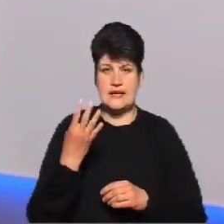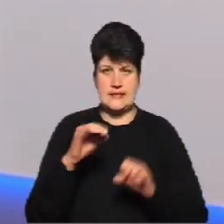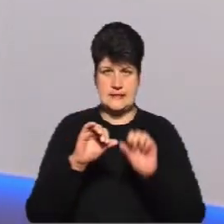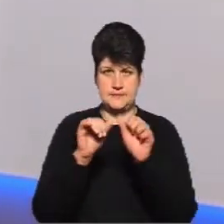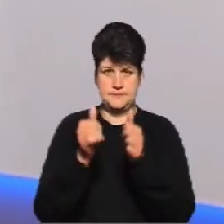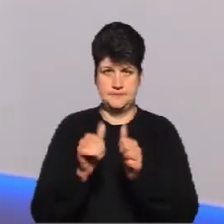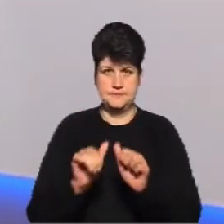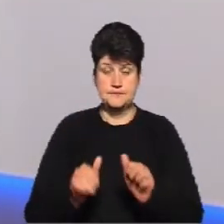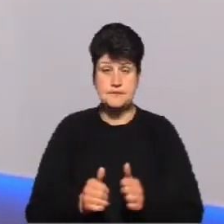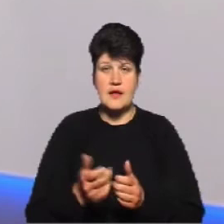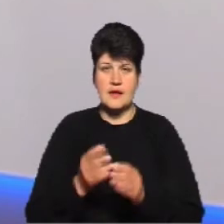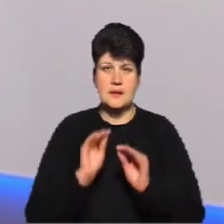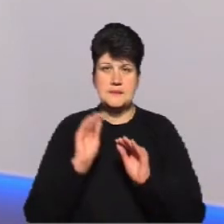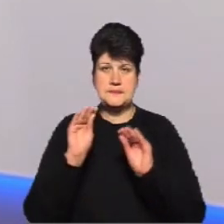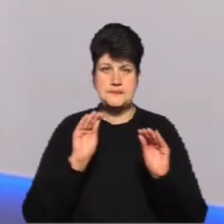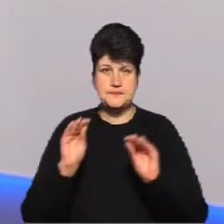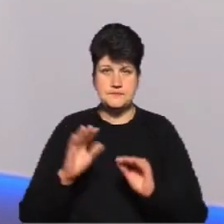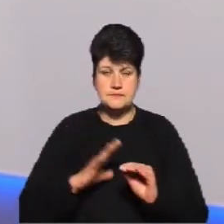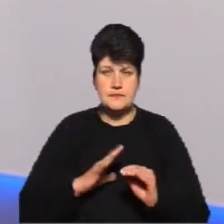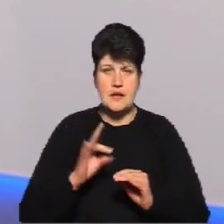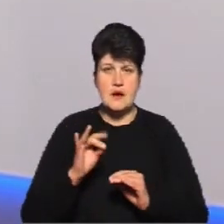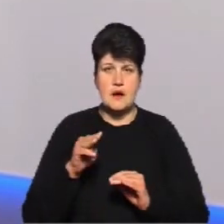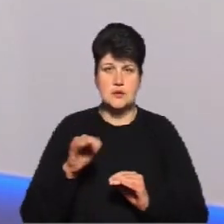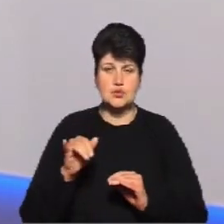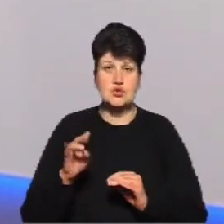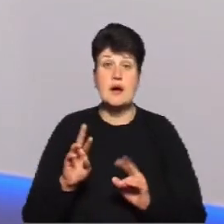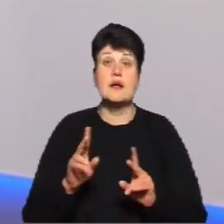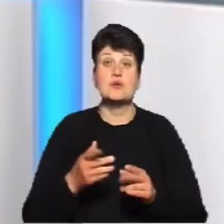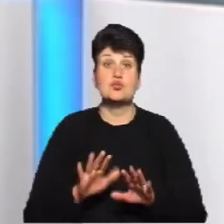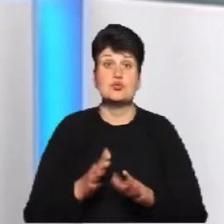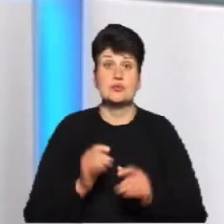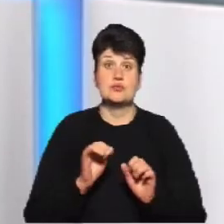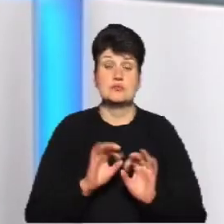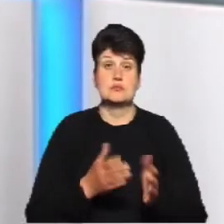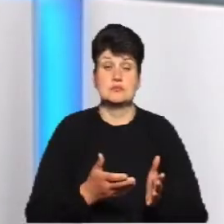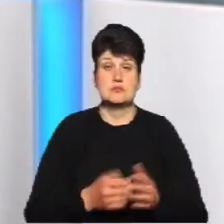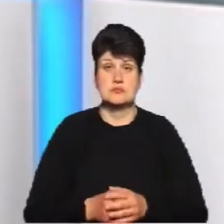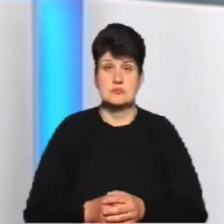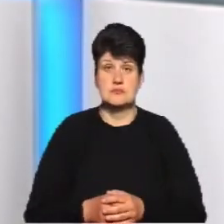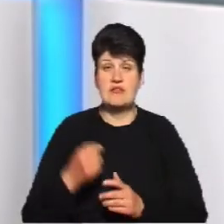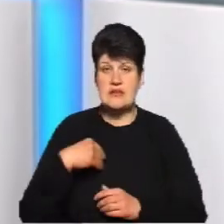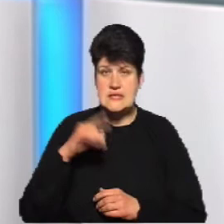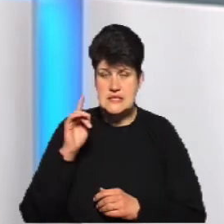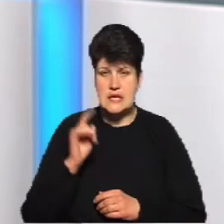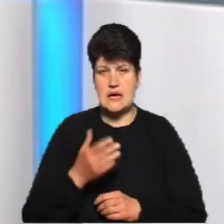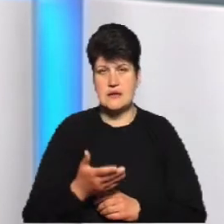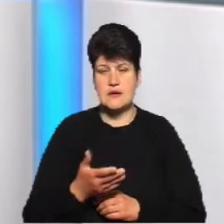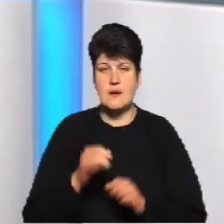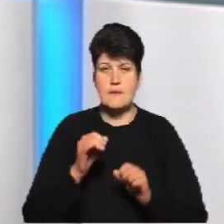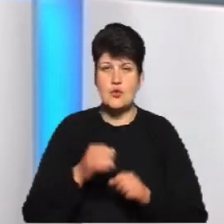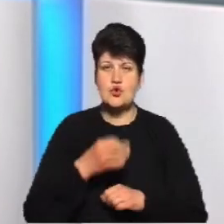статуї, які прикрашали цю ратушу. Як цю подію взагалі можете прокоментувати? Ви знаєте, можу сказати,